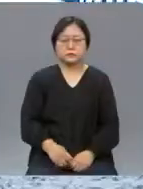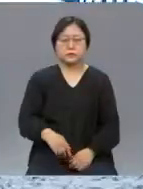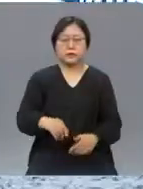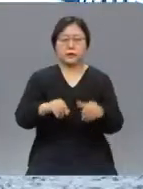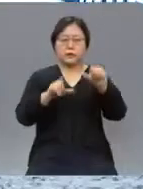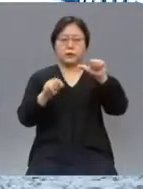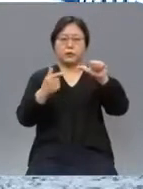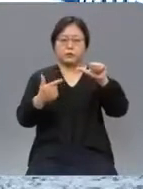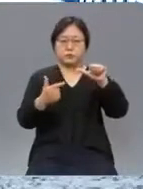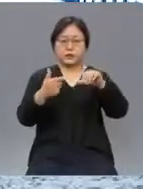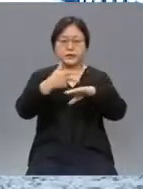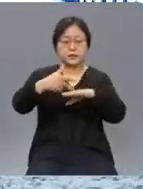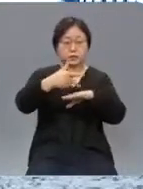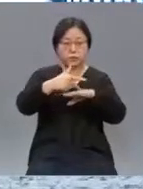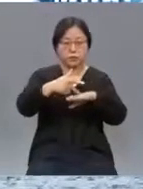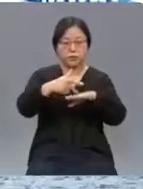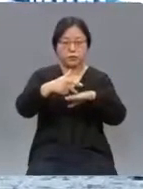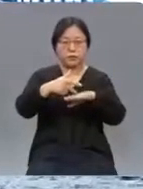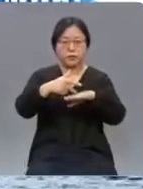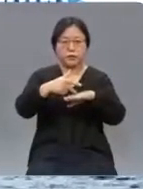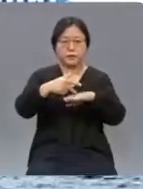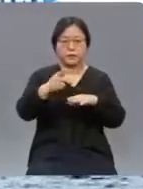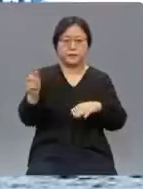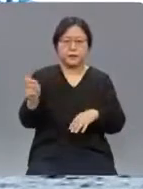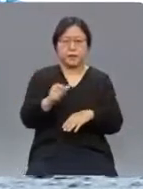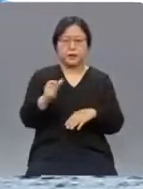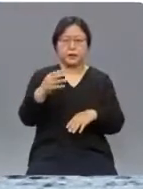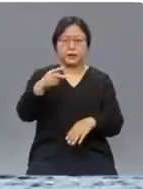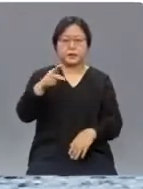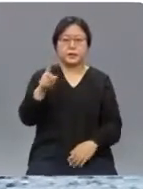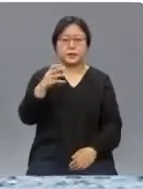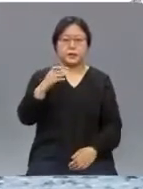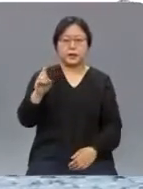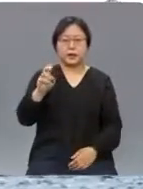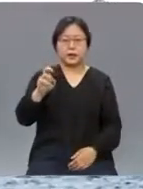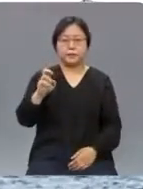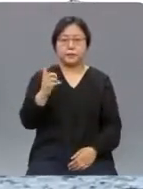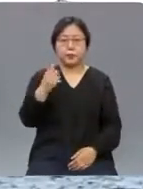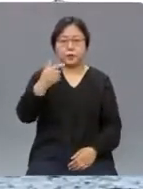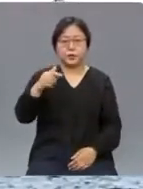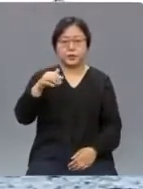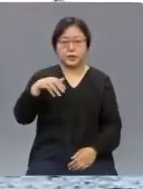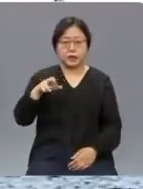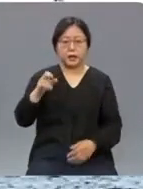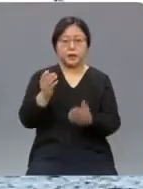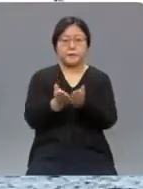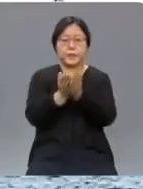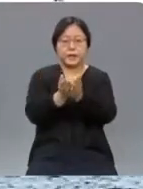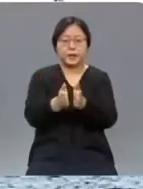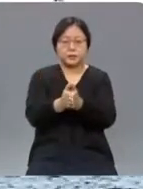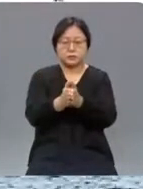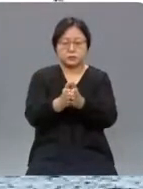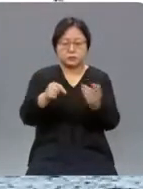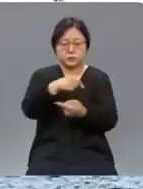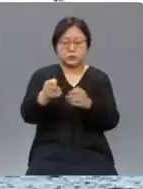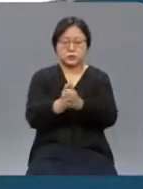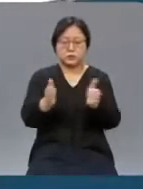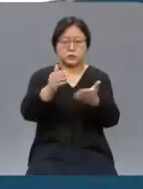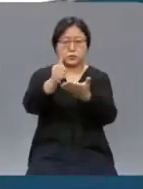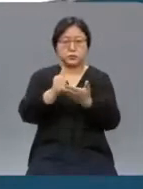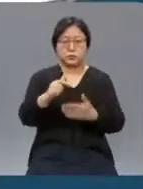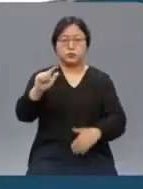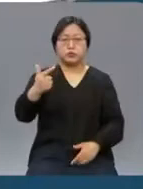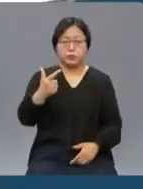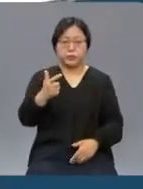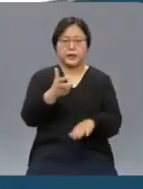다음 달 6일 진도항에서 쾌소 카페리선 산타모니카호 취항식이 열립니다. 산타모니카호는 승객 600여